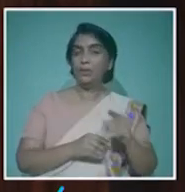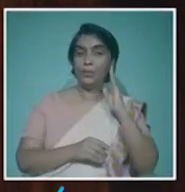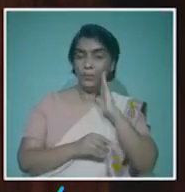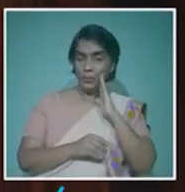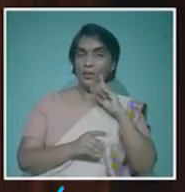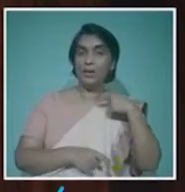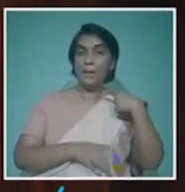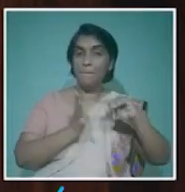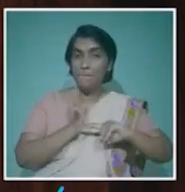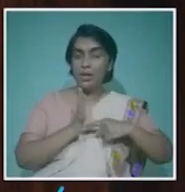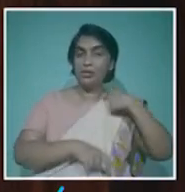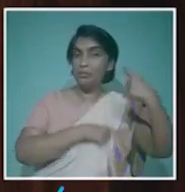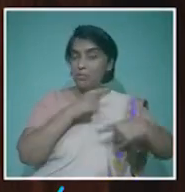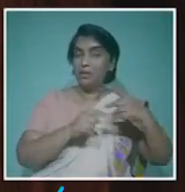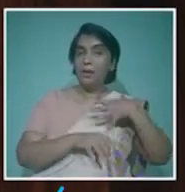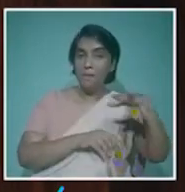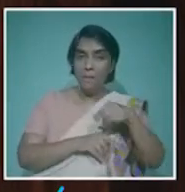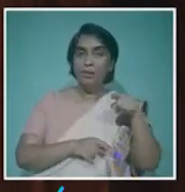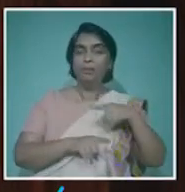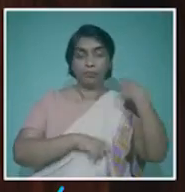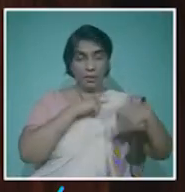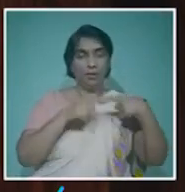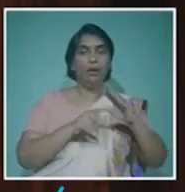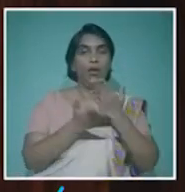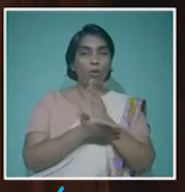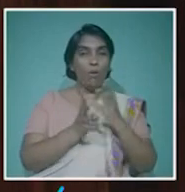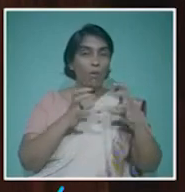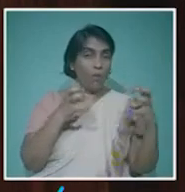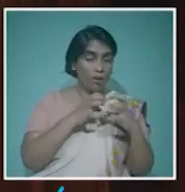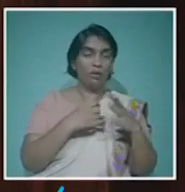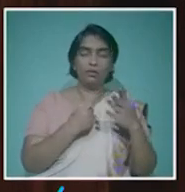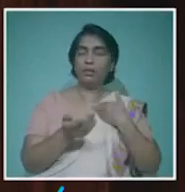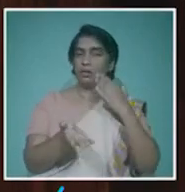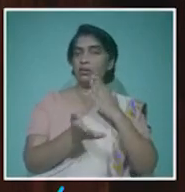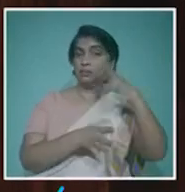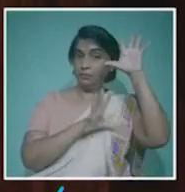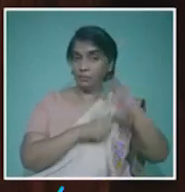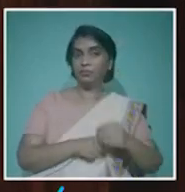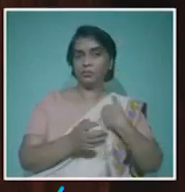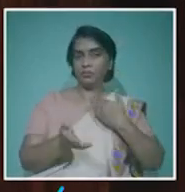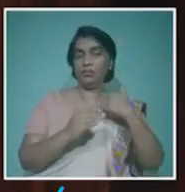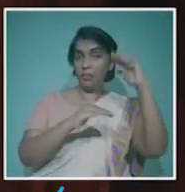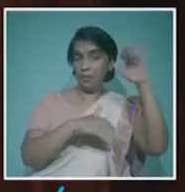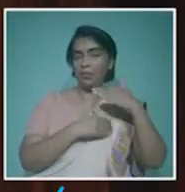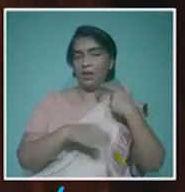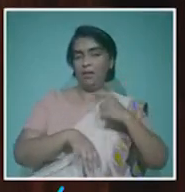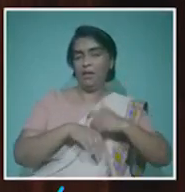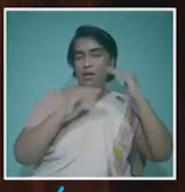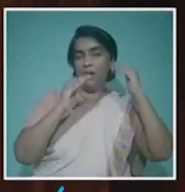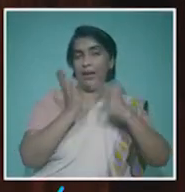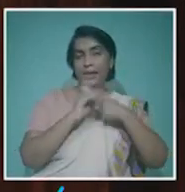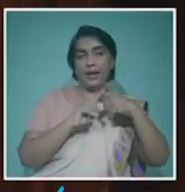විදේශීය යන්ත්‍ර සූත්‍ර පාවිච්චි කරනවා නම් ඒ යන්ත්‍ර සූත්‍රවල අමතර කොටස් වලටත් මේ සහනය ලබා දෙන්න මේ අපනයන සහනය ලබා දෙන්න කියලා මම